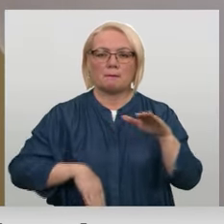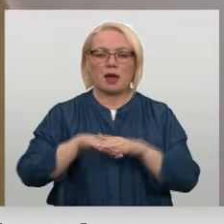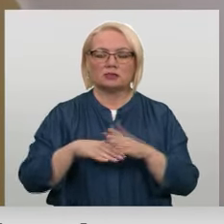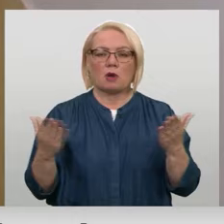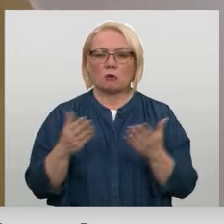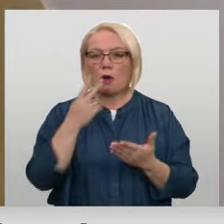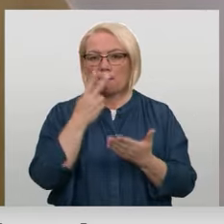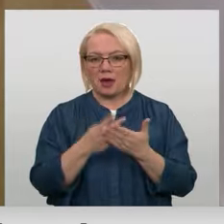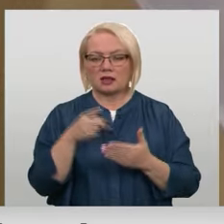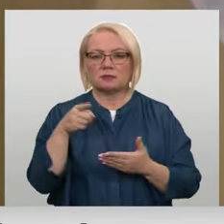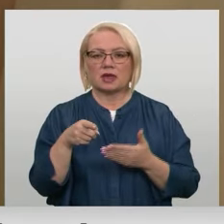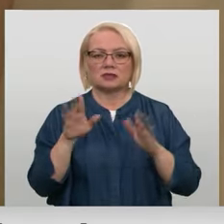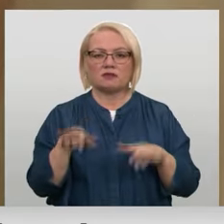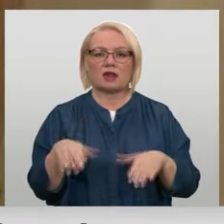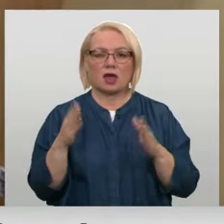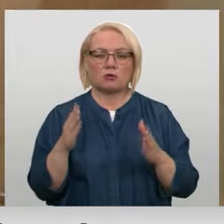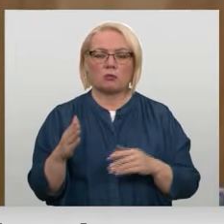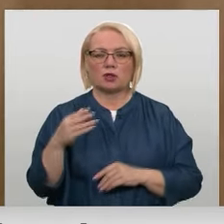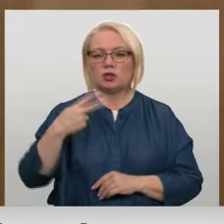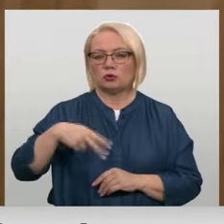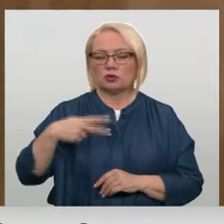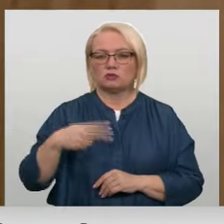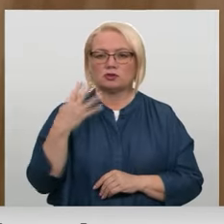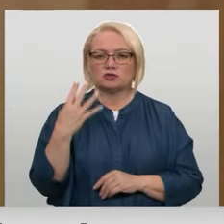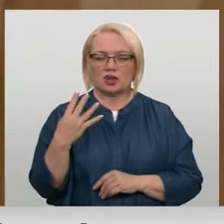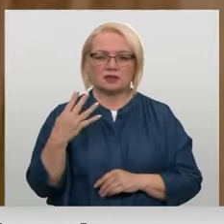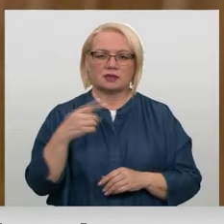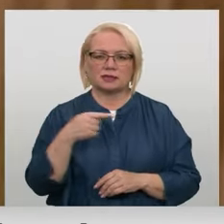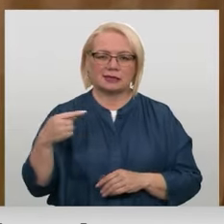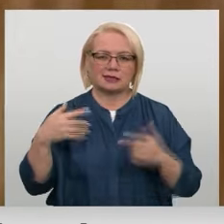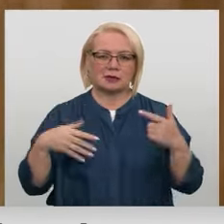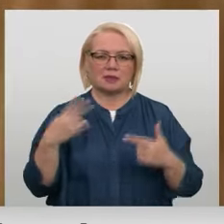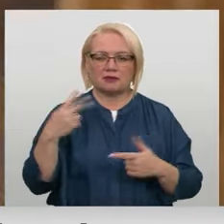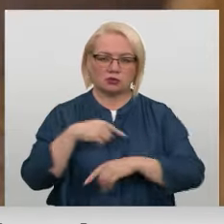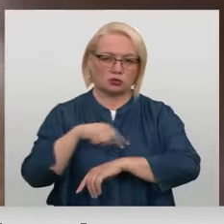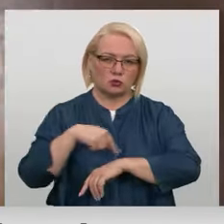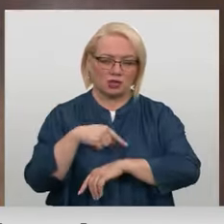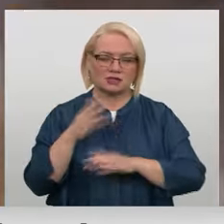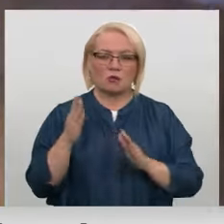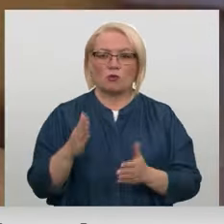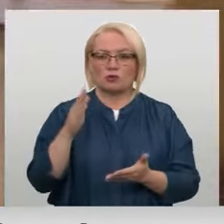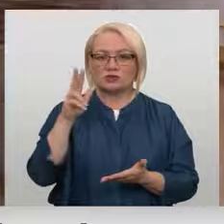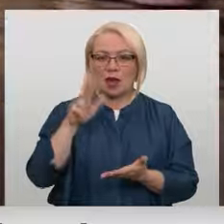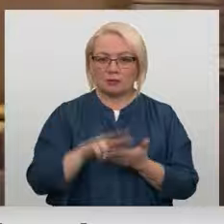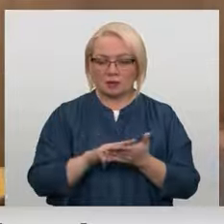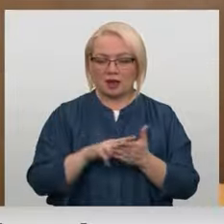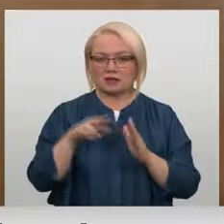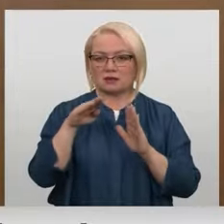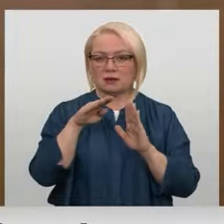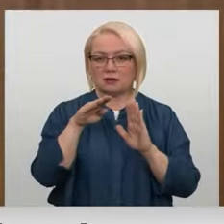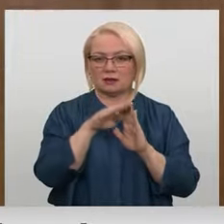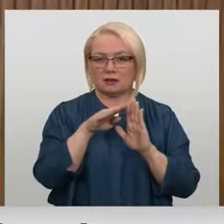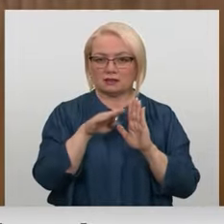paredzam, ka tiešām tas varētu būt no 24-72 stundas. Ja tiks apstiprināts normatīvais regulējums, tad